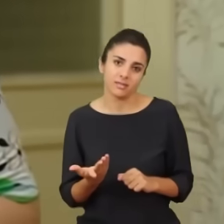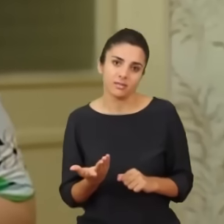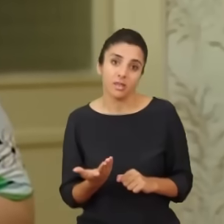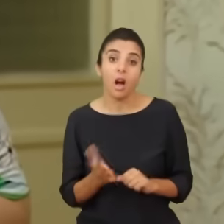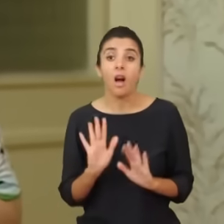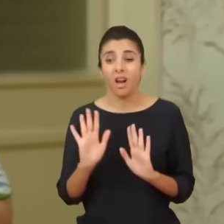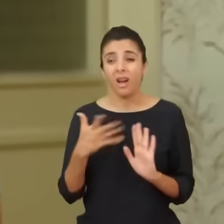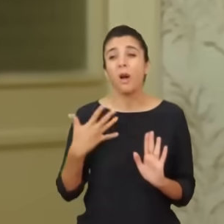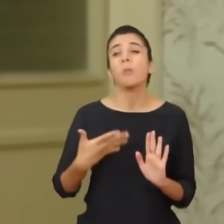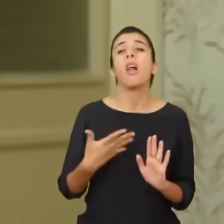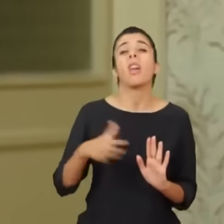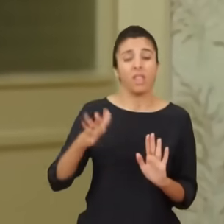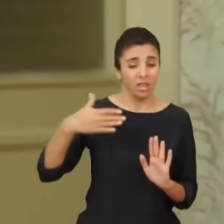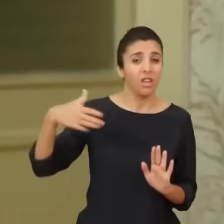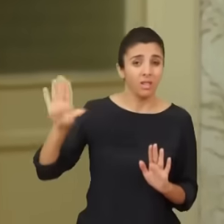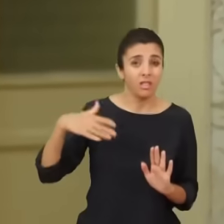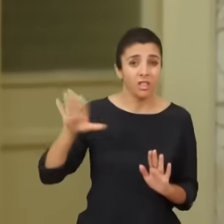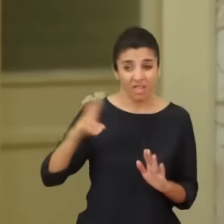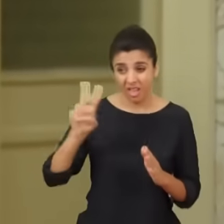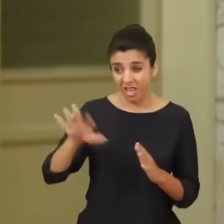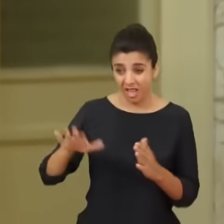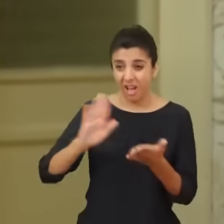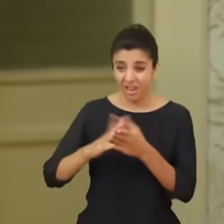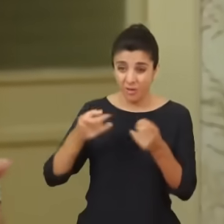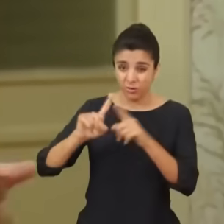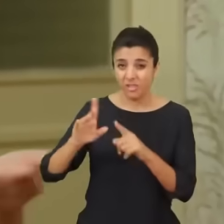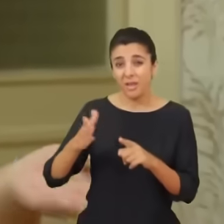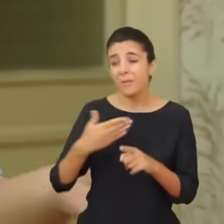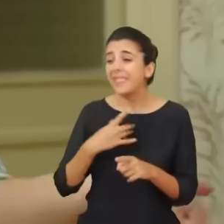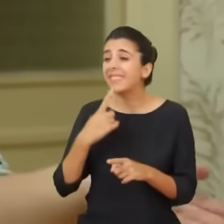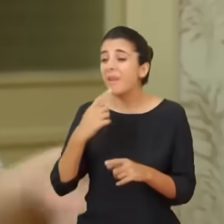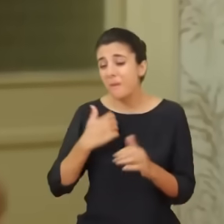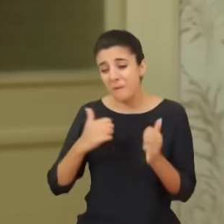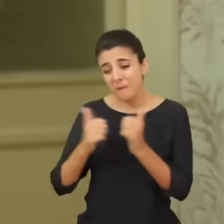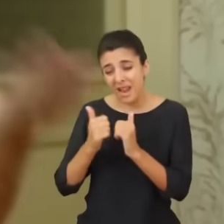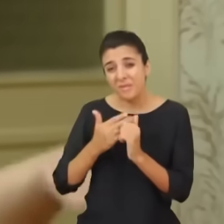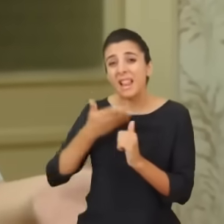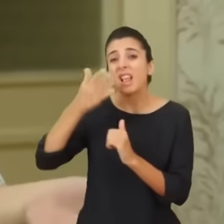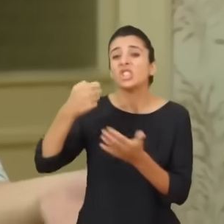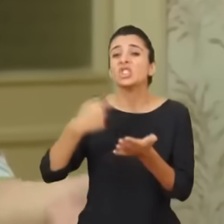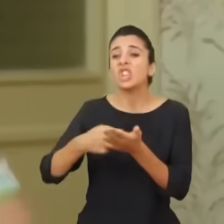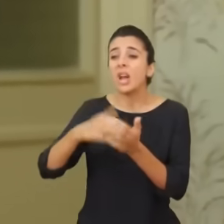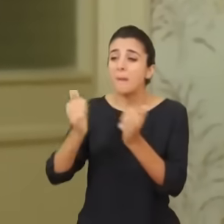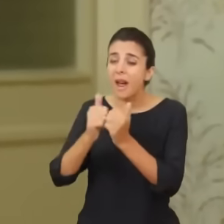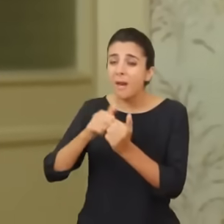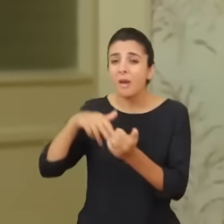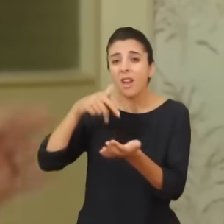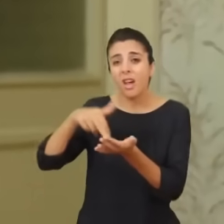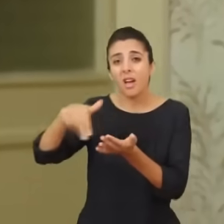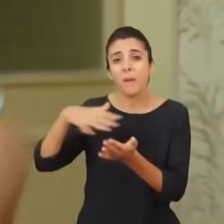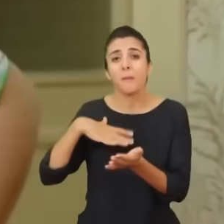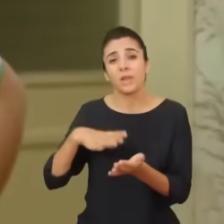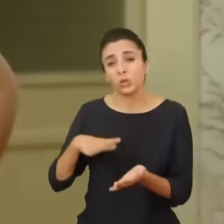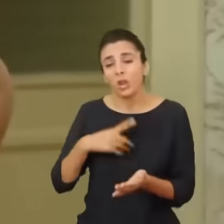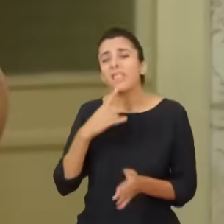Hı. Hı. Çok meraklı değilim zaten. Sizin arkadaşlarınız var. Beni demek istediğim, sizinle çıkayım şu çarşıya kadar beraber yürüyelim diye